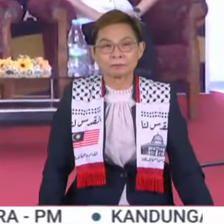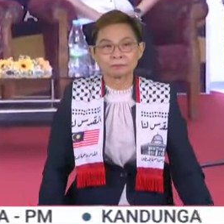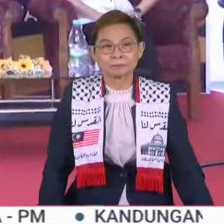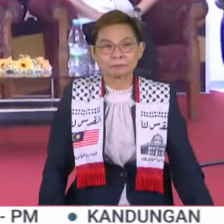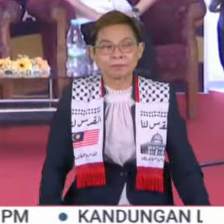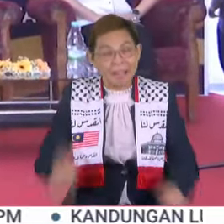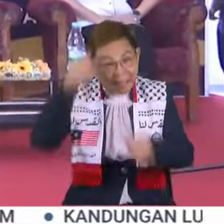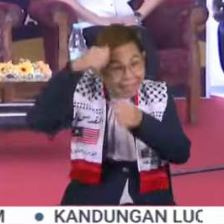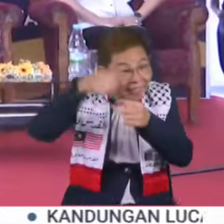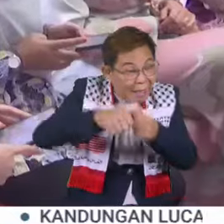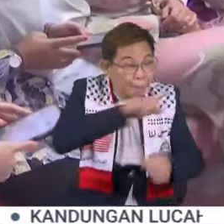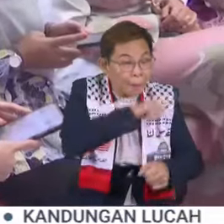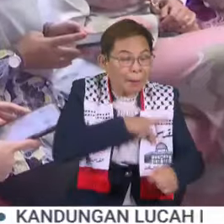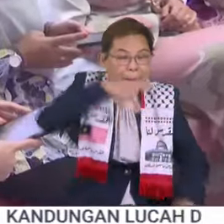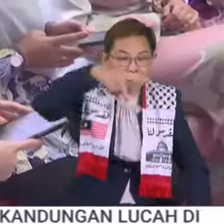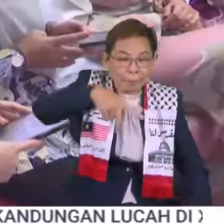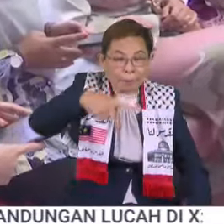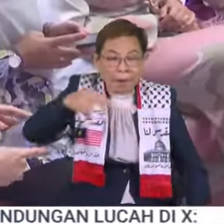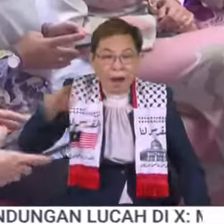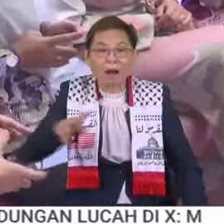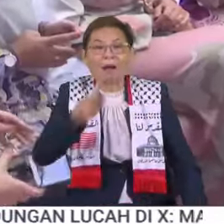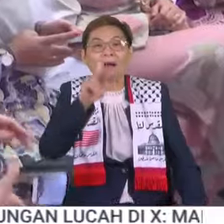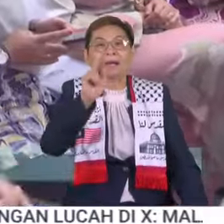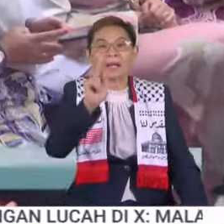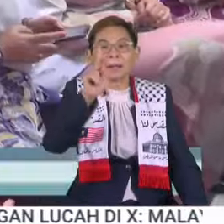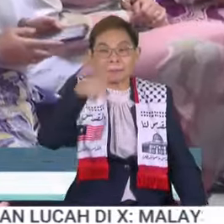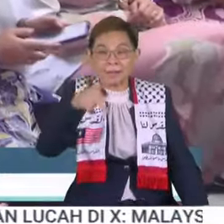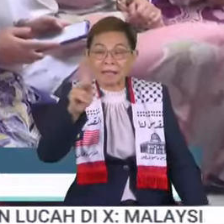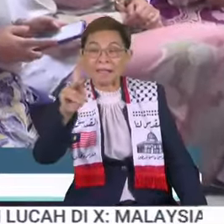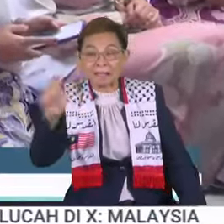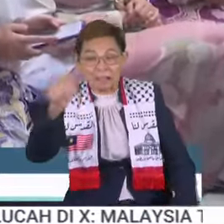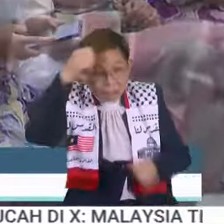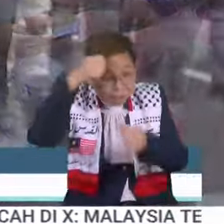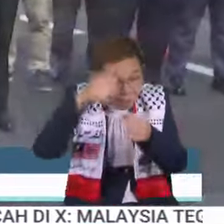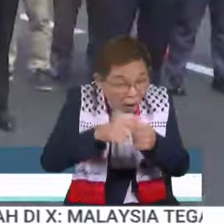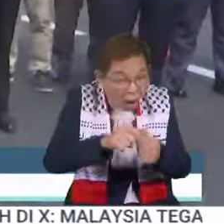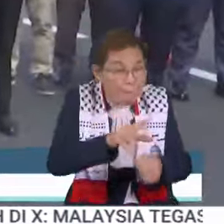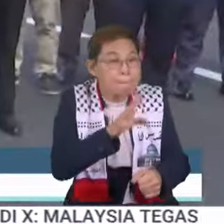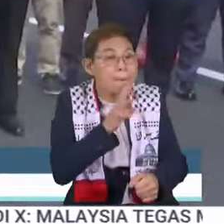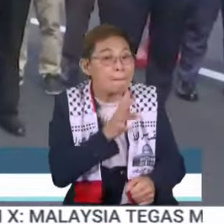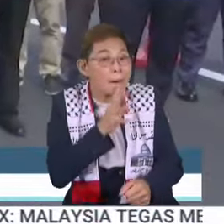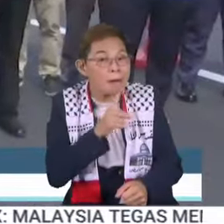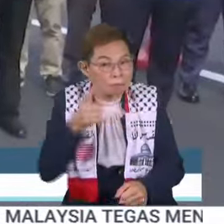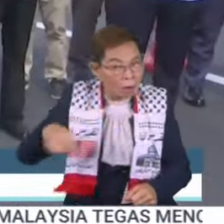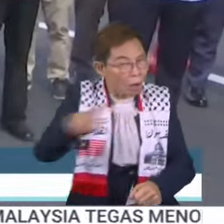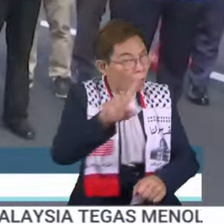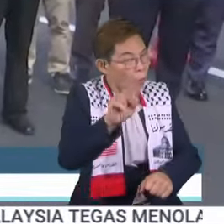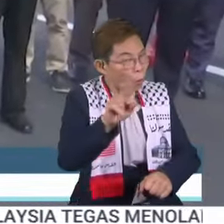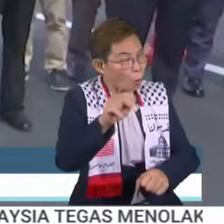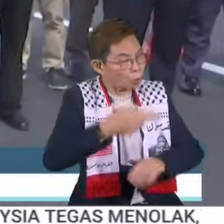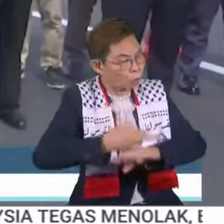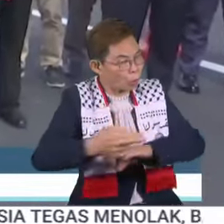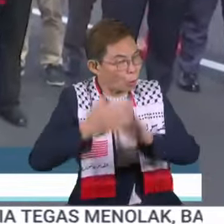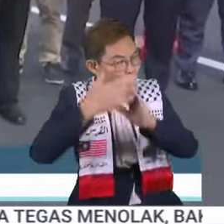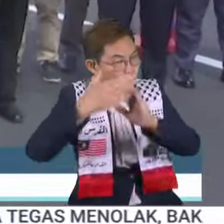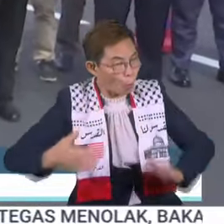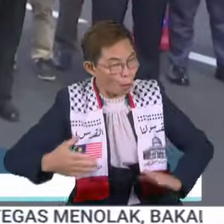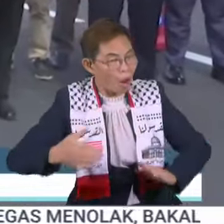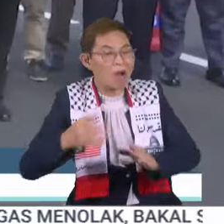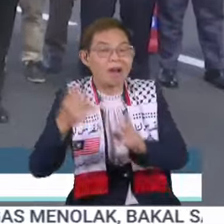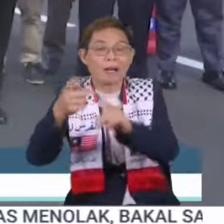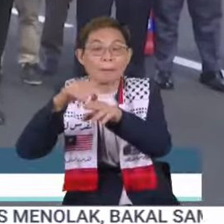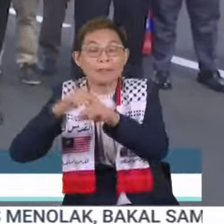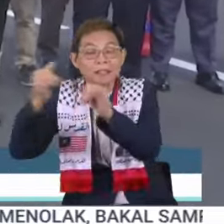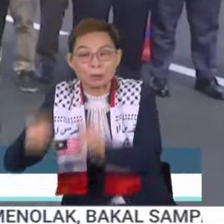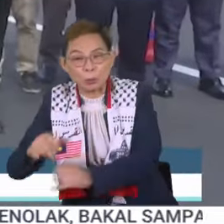Ini pula ingatan kepada pemilik PPR, Kementerian Perumahan dan Kerajaan Tempatan tegaskan mereka dilarang sewakan kediaman kepada